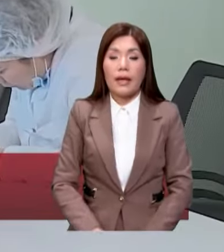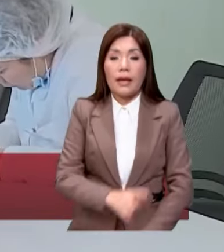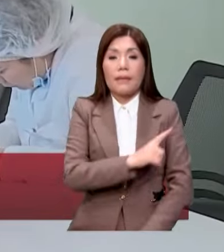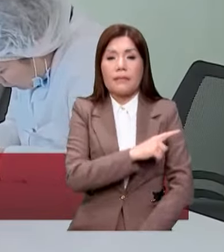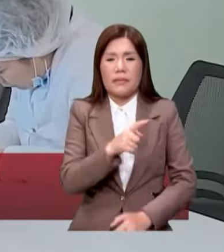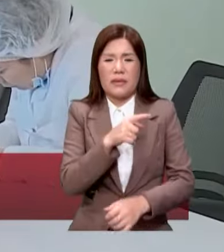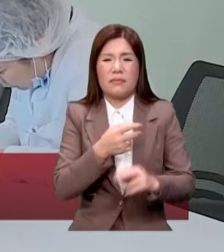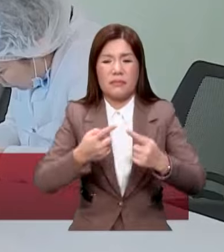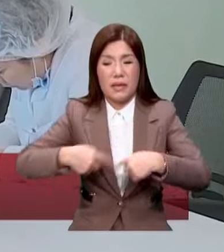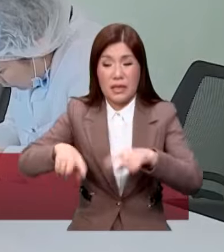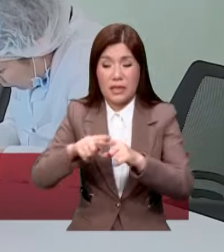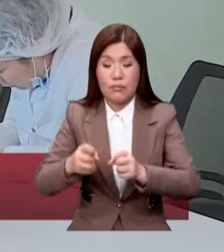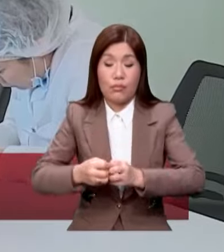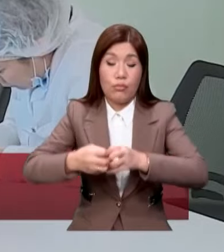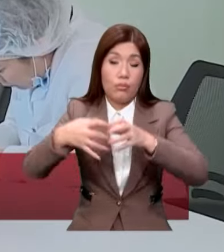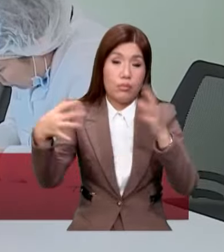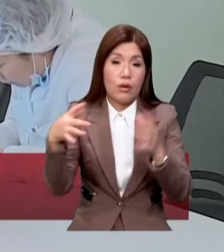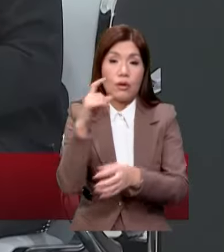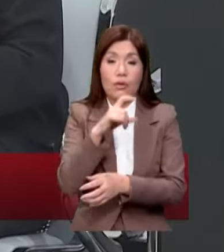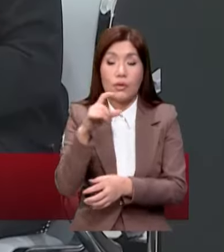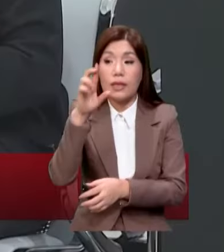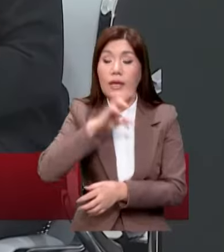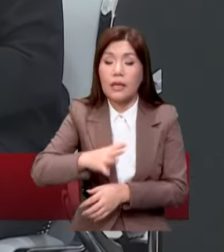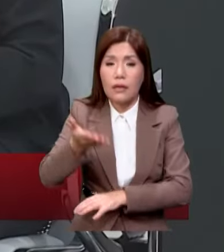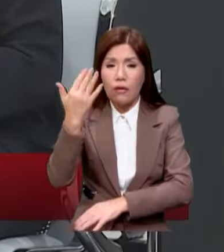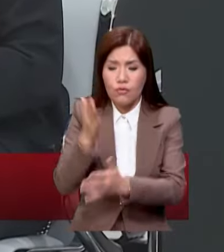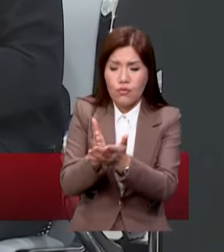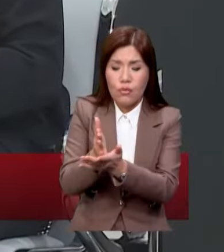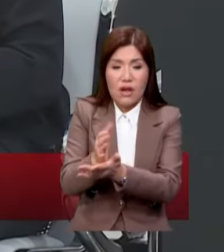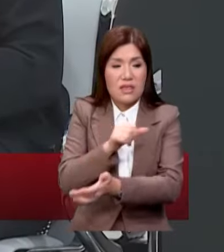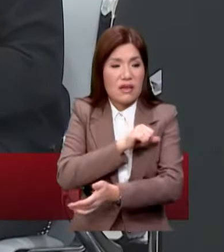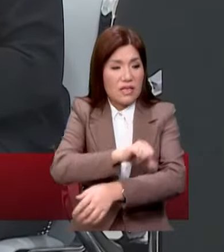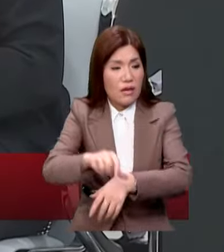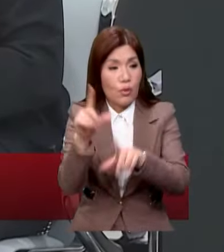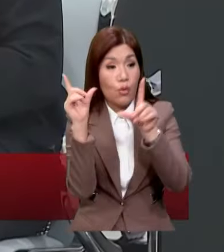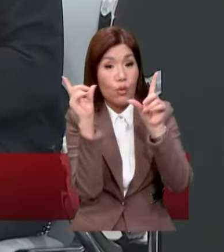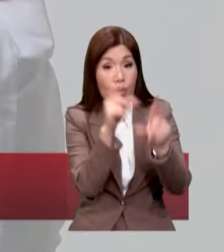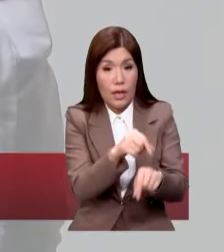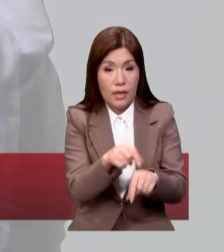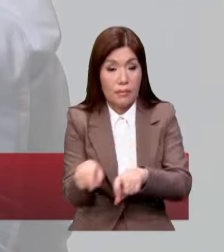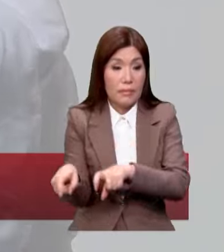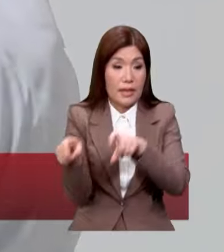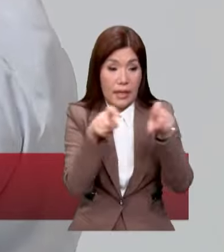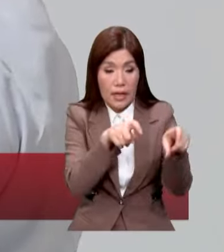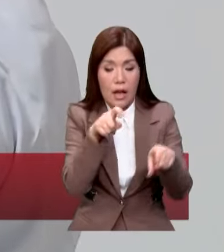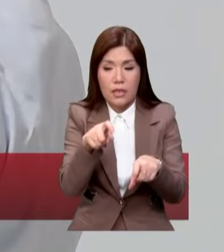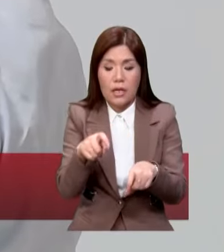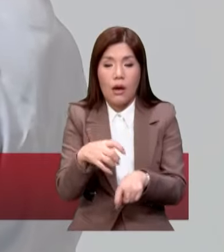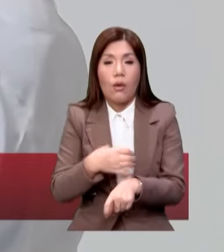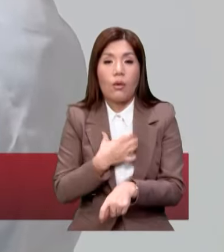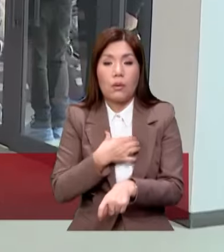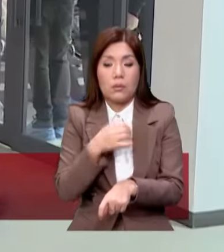Медицинский скандал разразился сегодня в Казахстане. Граждане нашей страны, давно живущие за границей, получали лекарства по линии ОСМС. Каким именно